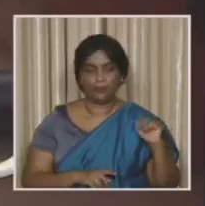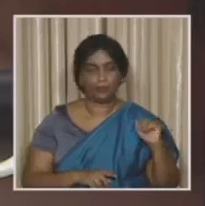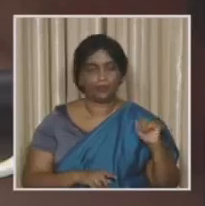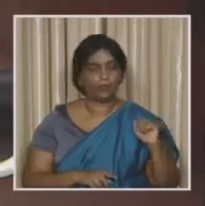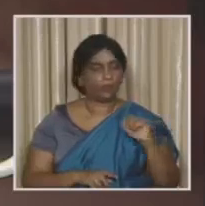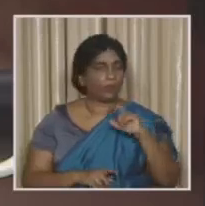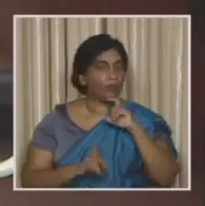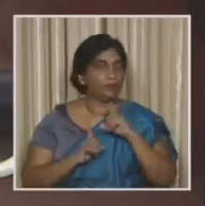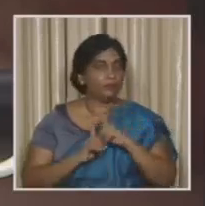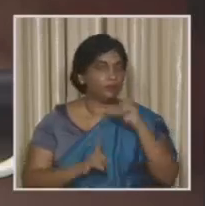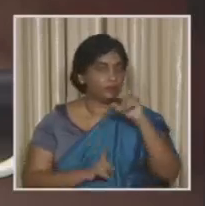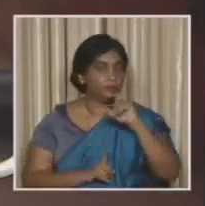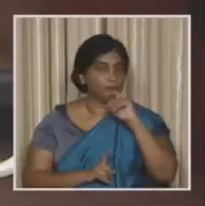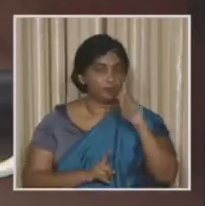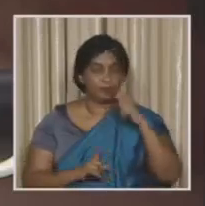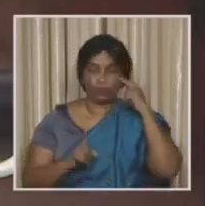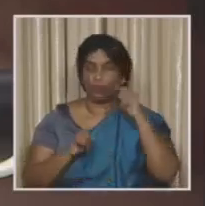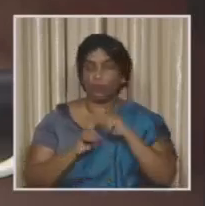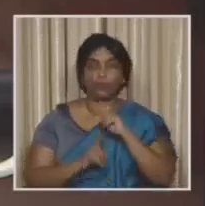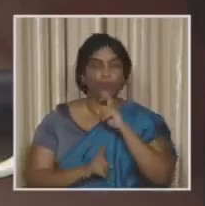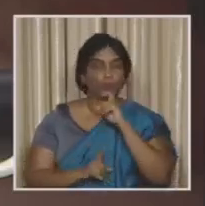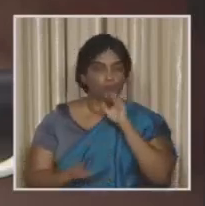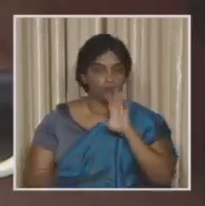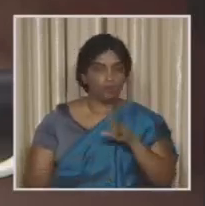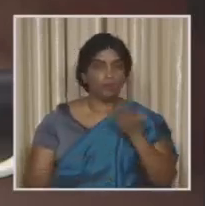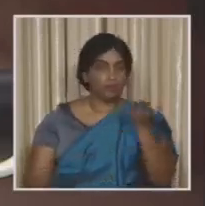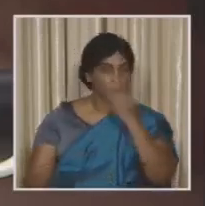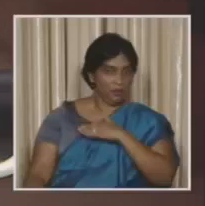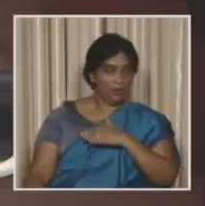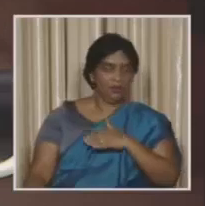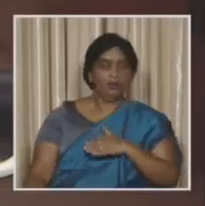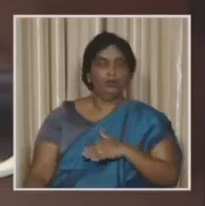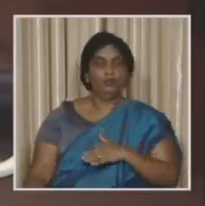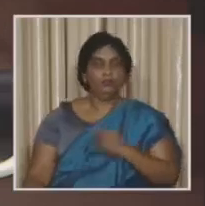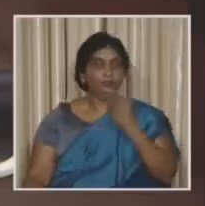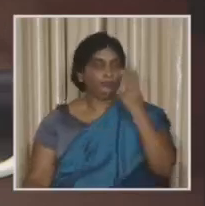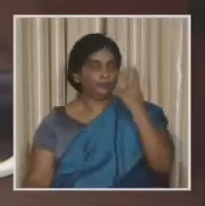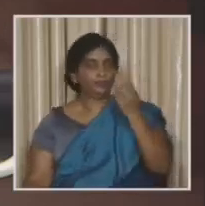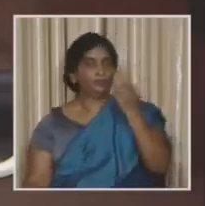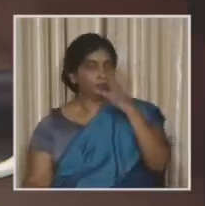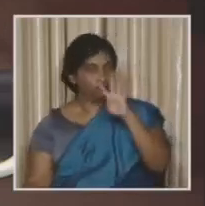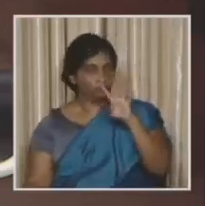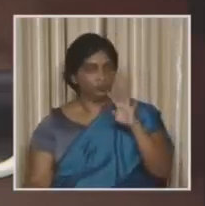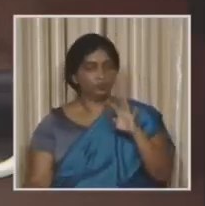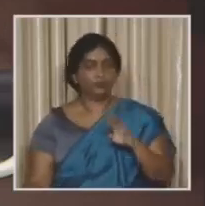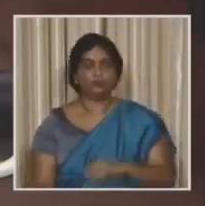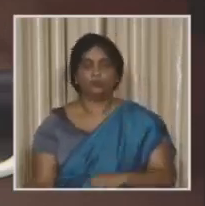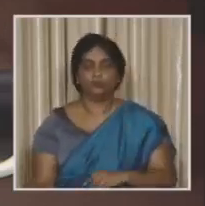disa adikarne di ohota naduat ibu nama meter pera? Didas dahatri di?